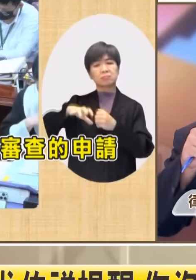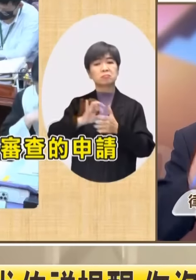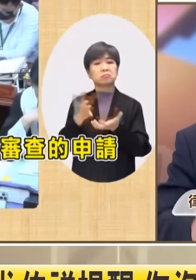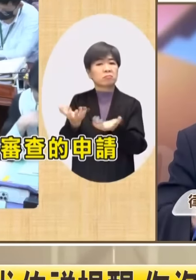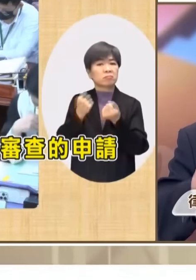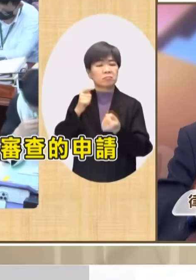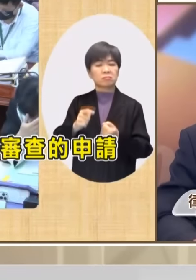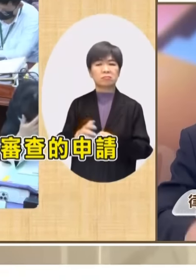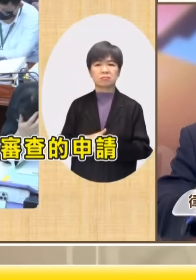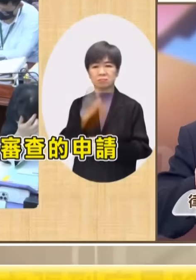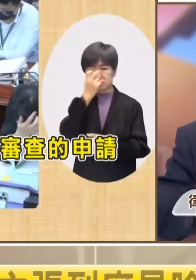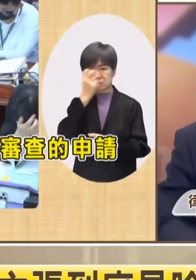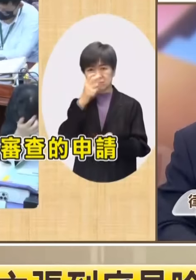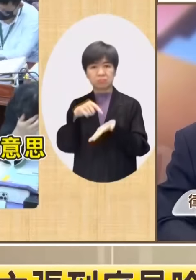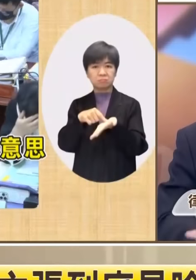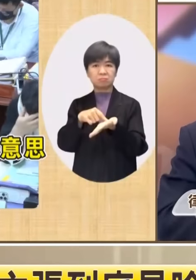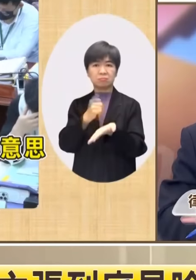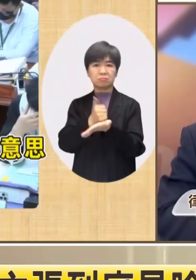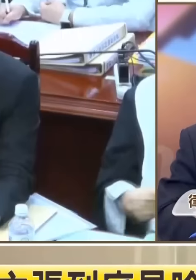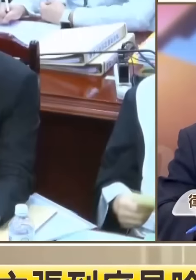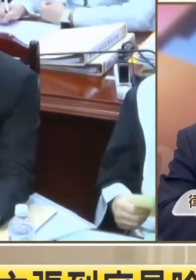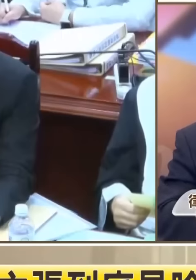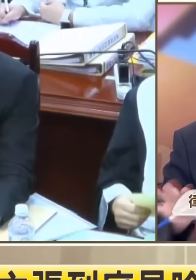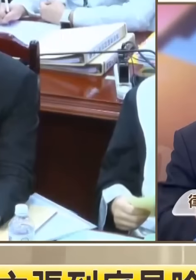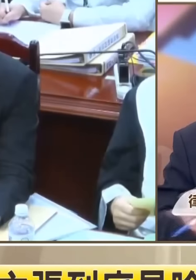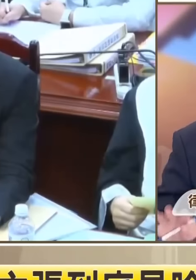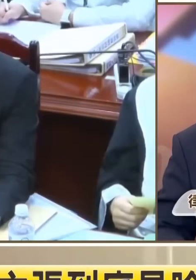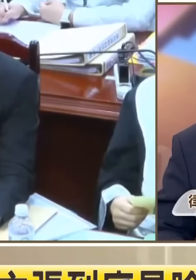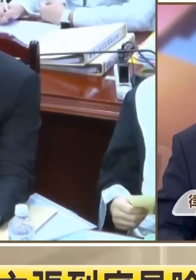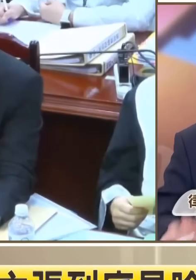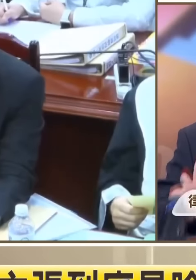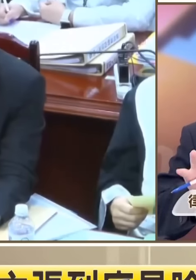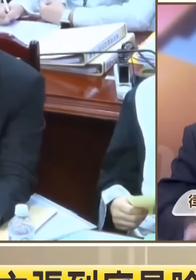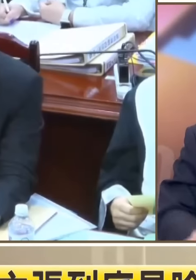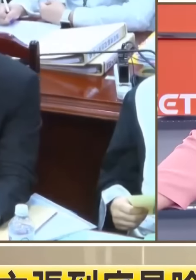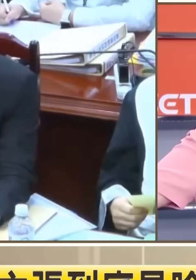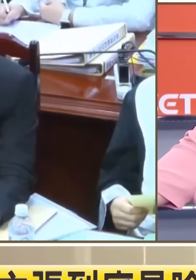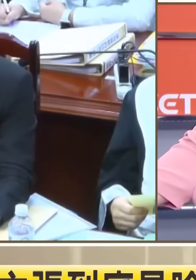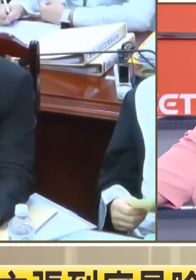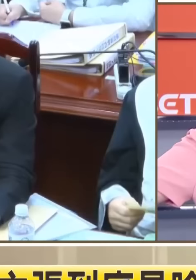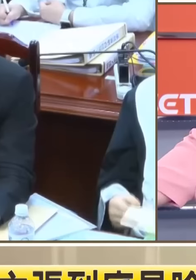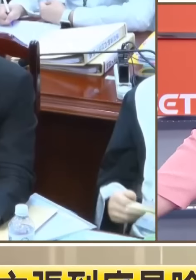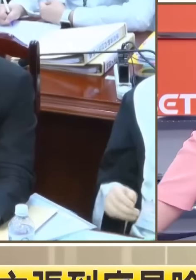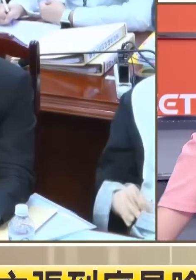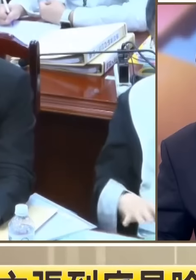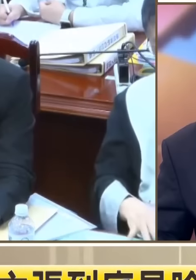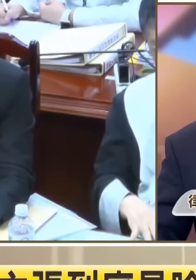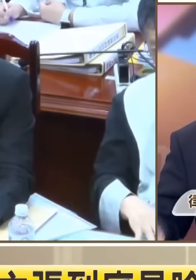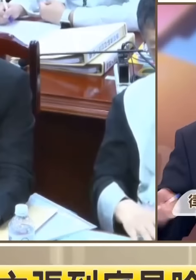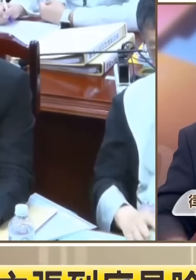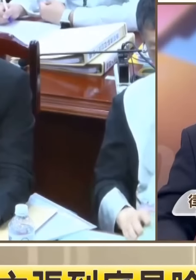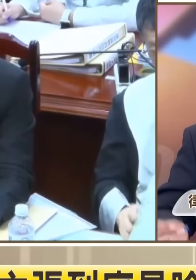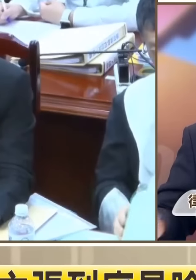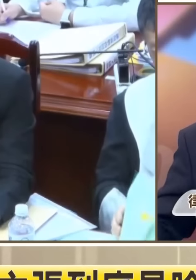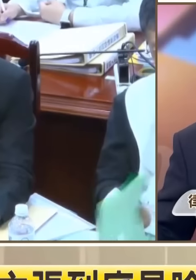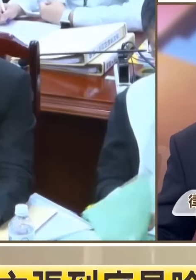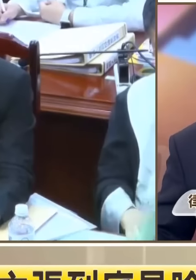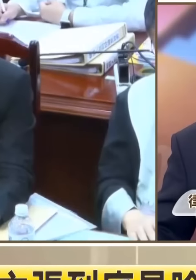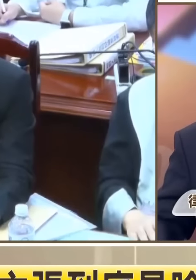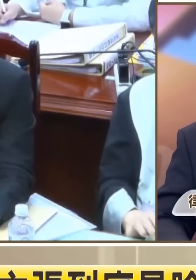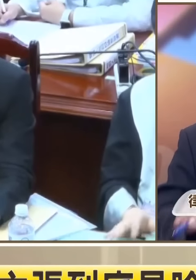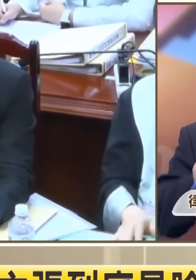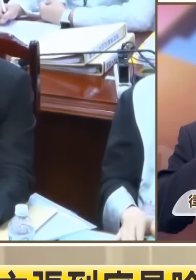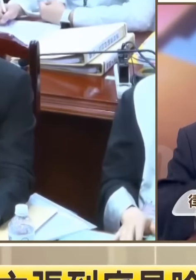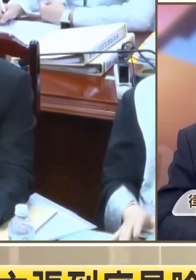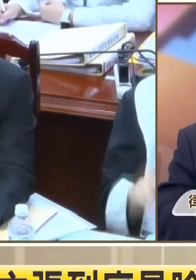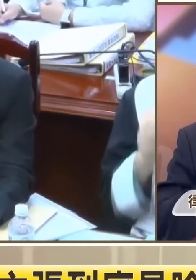知道他其实今天来的目的不是打宪法上面的辩论嘛？ 你说绿能你不能 的意思是什么？我开始打政治口水。